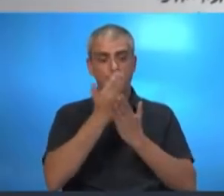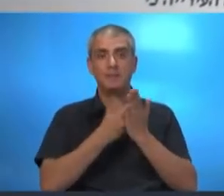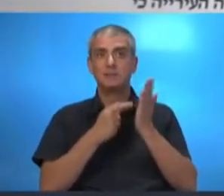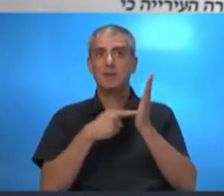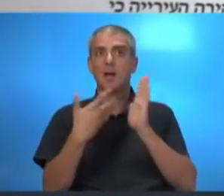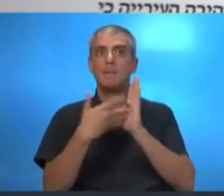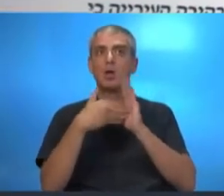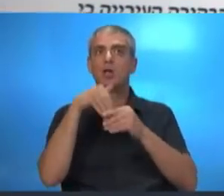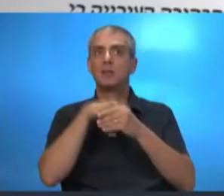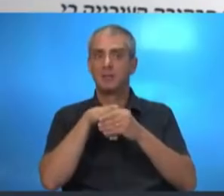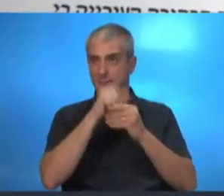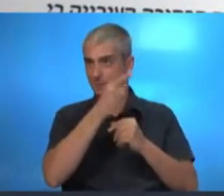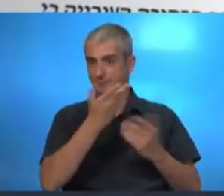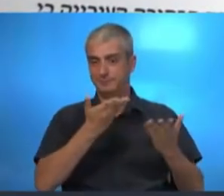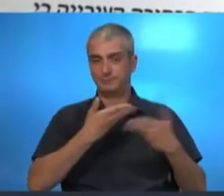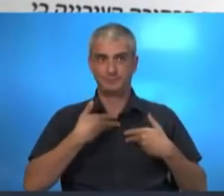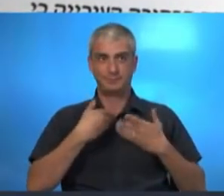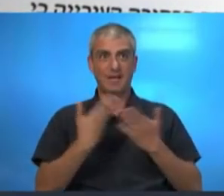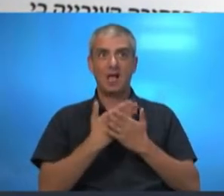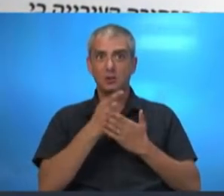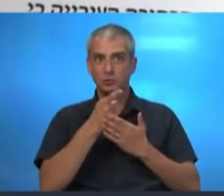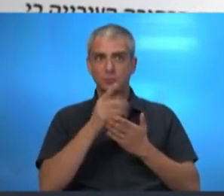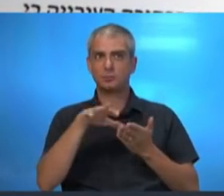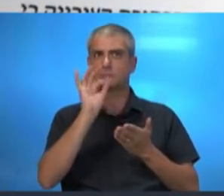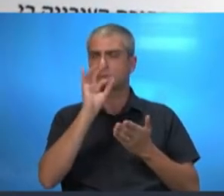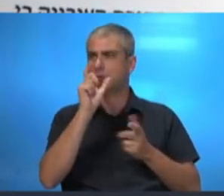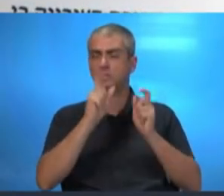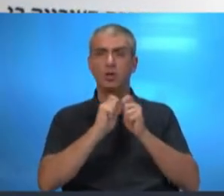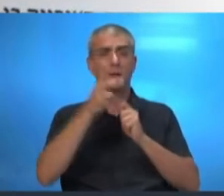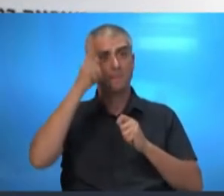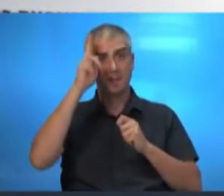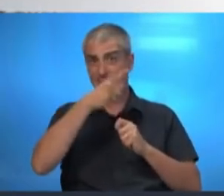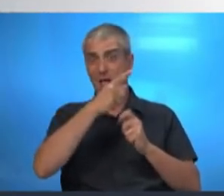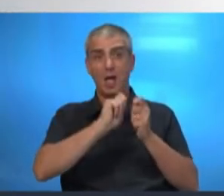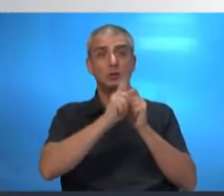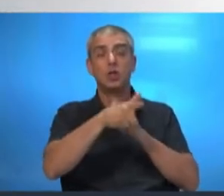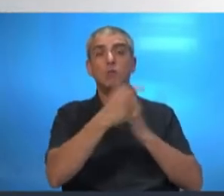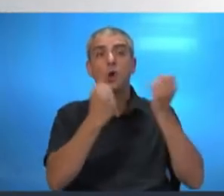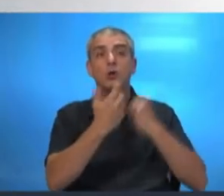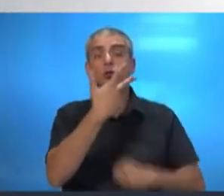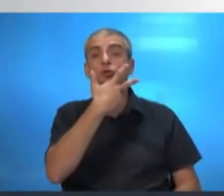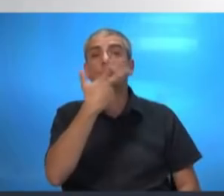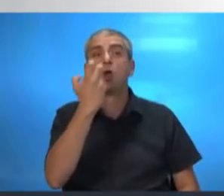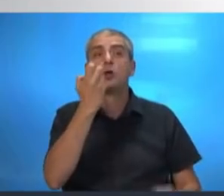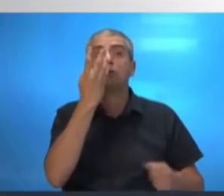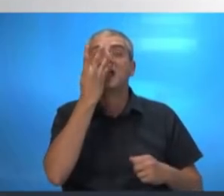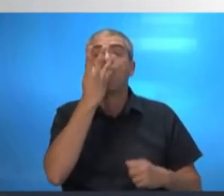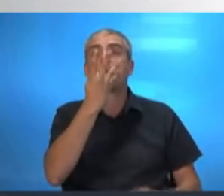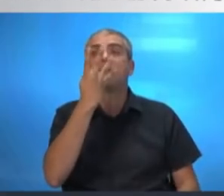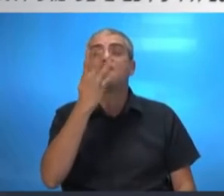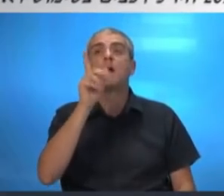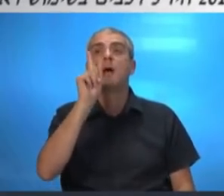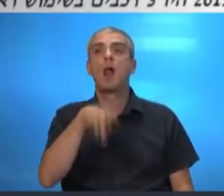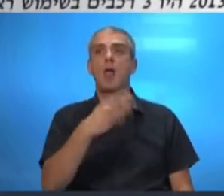פנימי שהגיע לכאן חדשות, עולה שתושבי ביתר עילית שילמו על הרכב 344 אלף